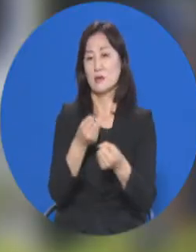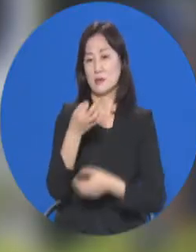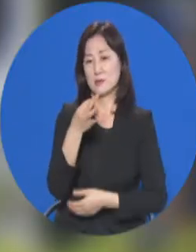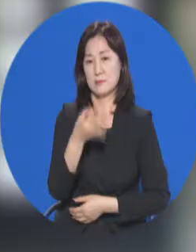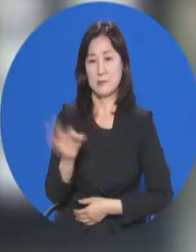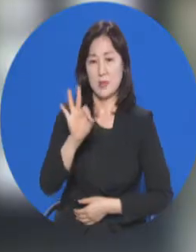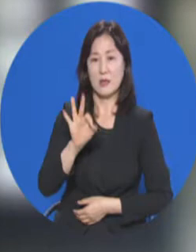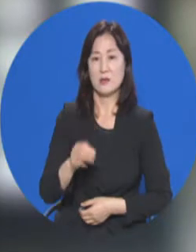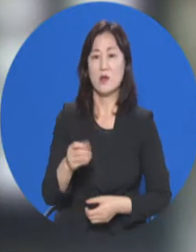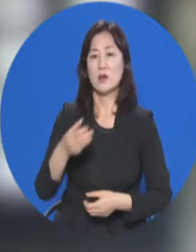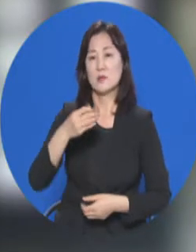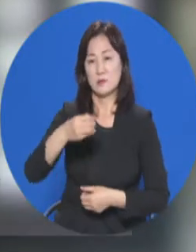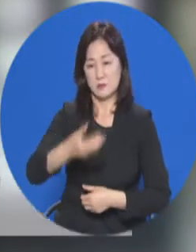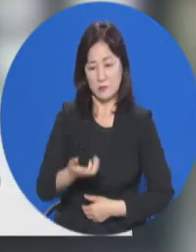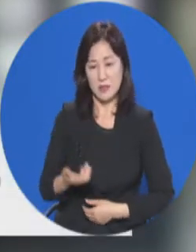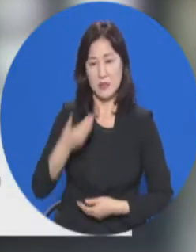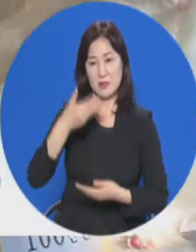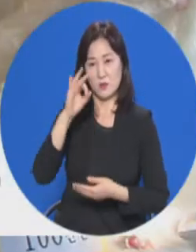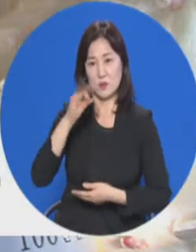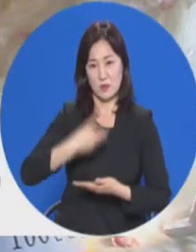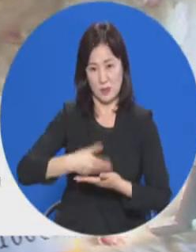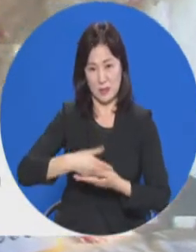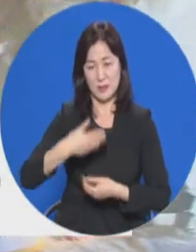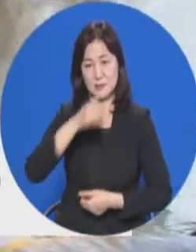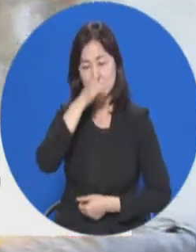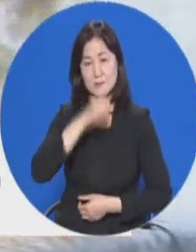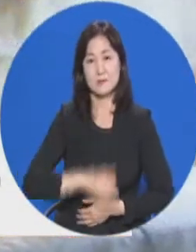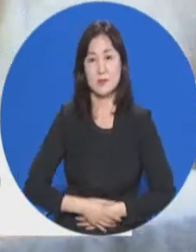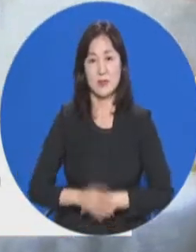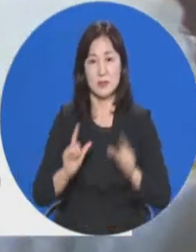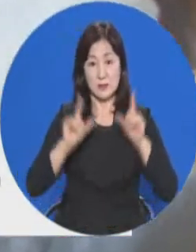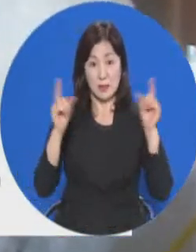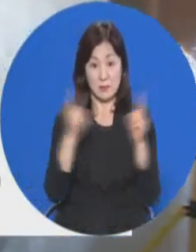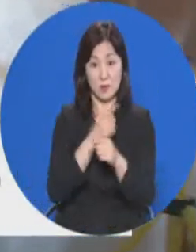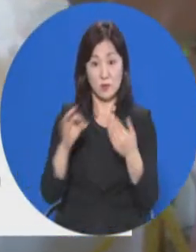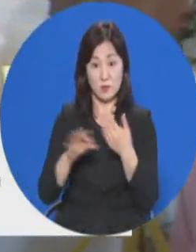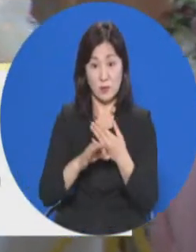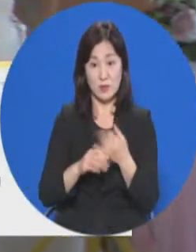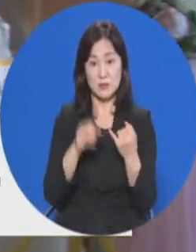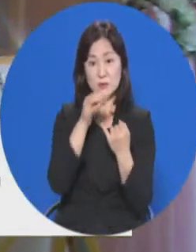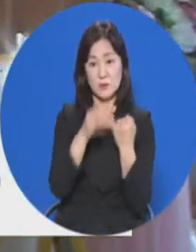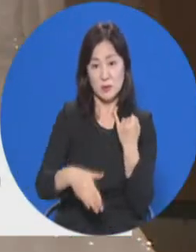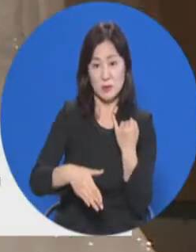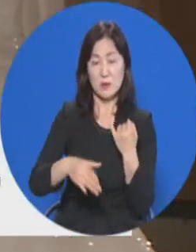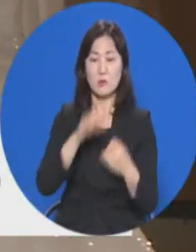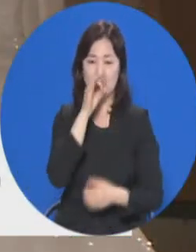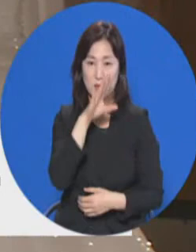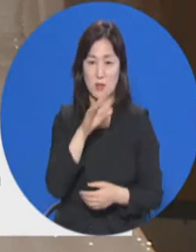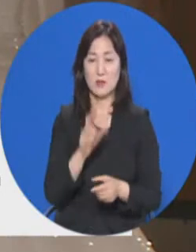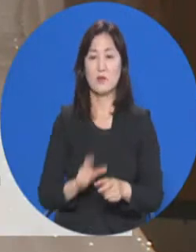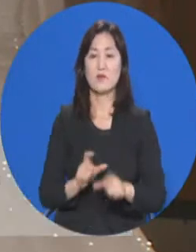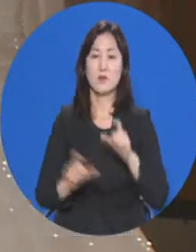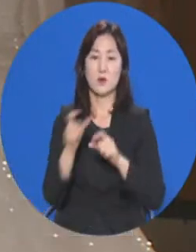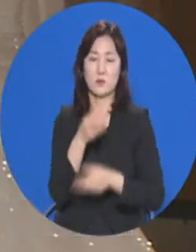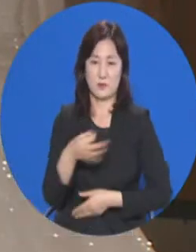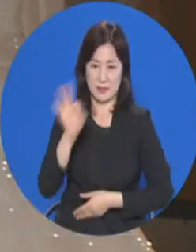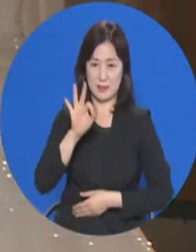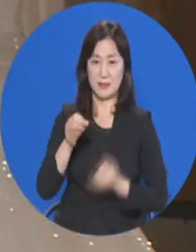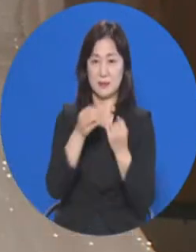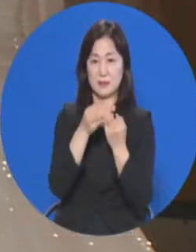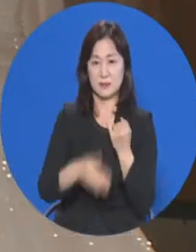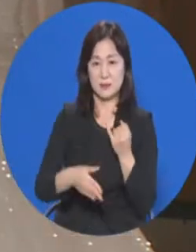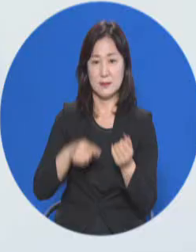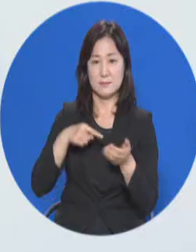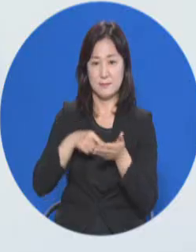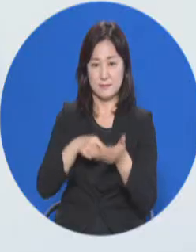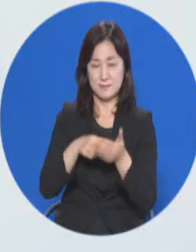선불을 요구하는 곳은 부지기수고 날짜를 바꾸면 지금 고른 드레스를 입을 수 없다며 더 비싼 드레스를 강권한 곳도